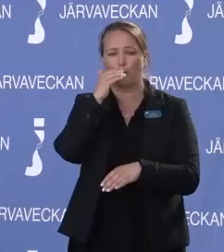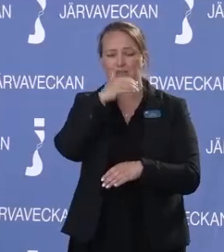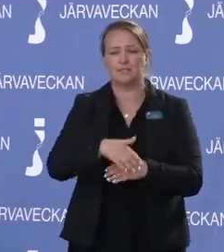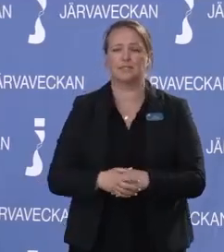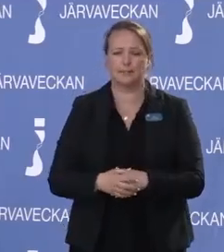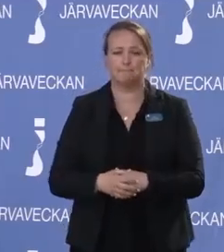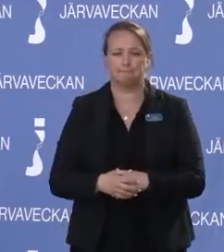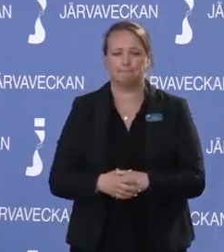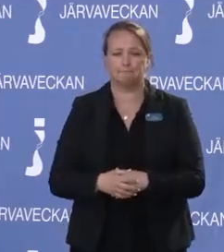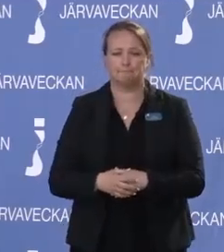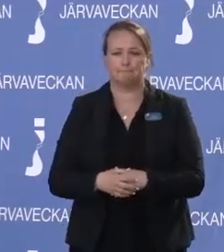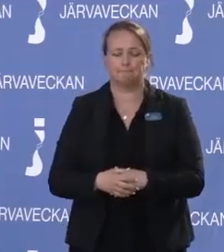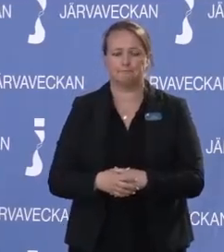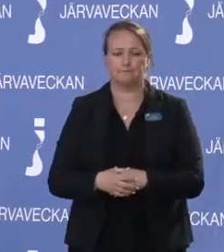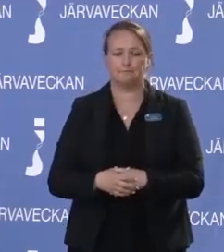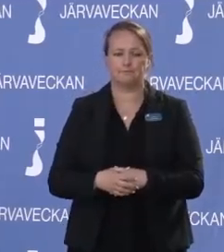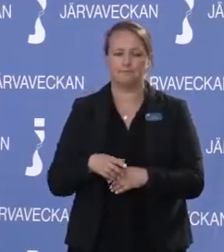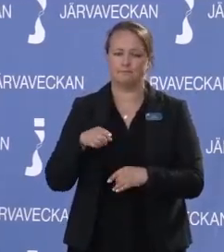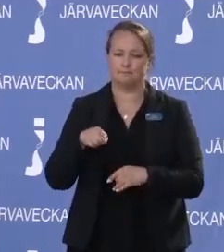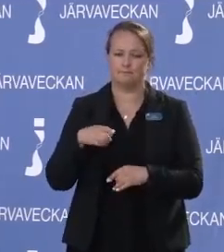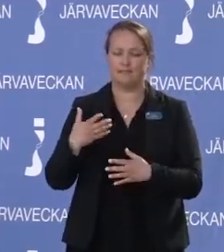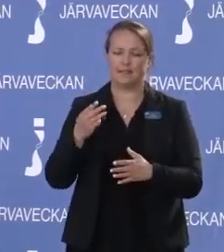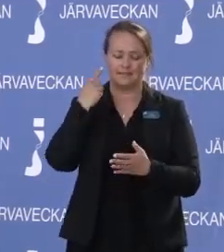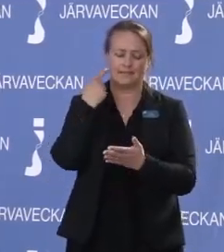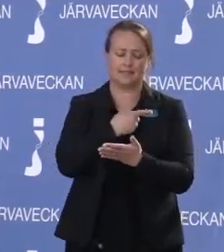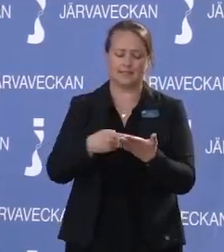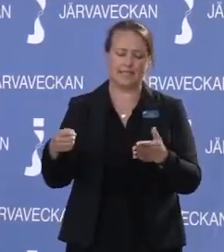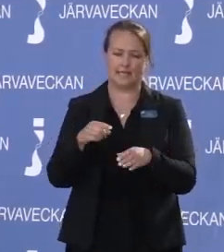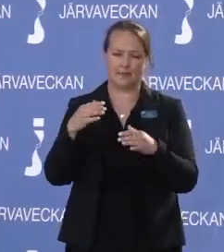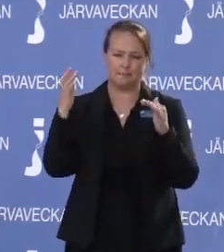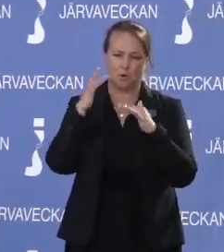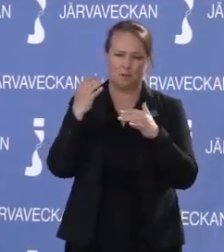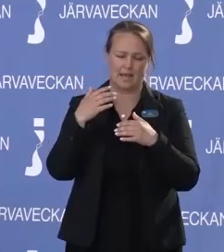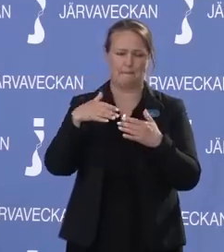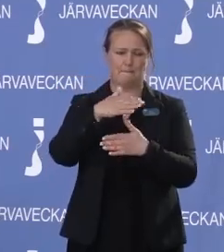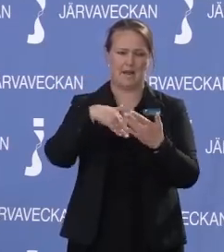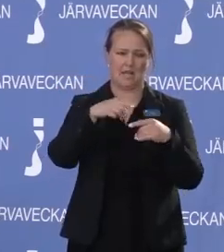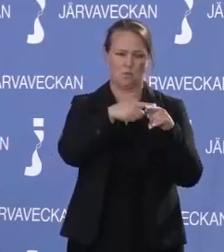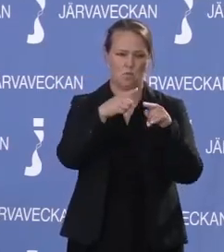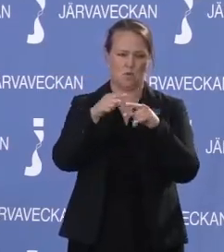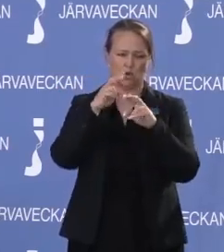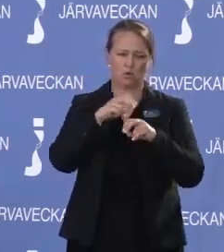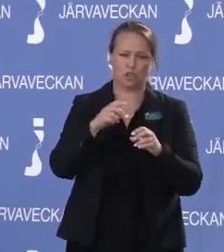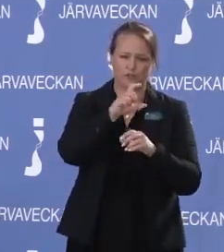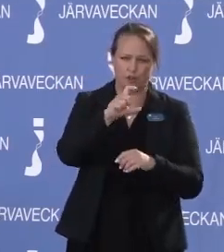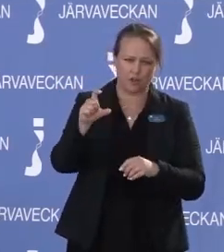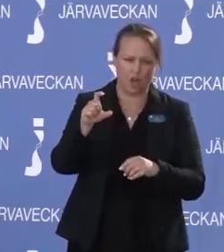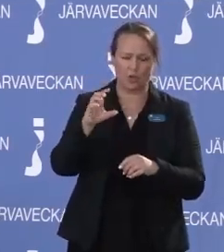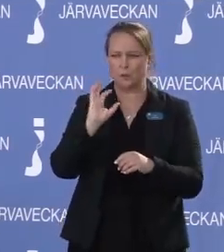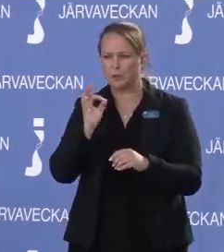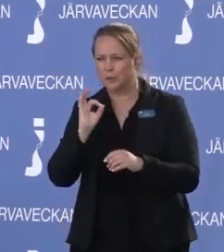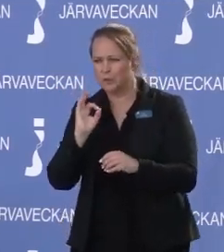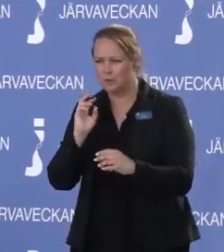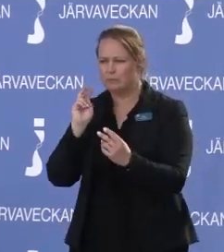det är ju ett liksom känt problem bland undersökningsföretagen att nå